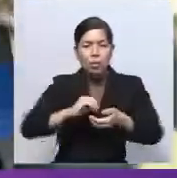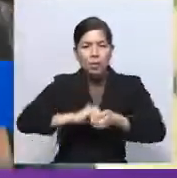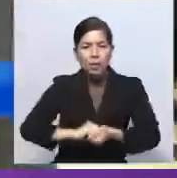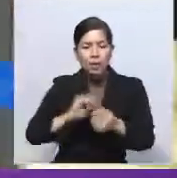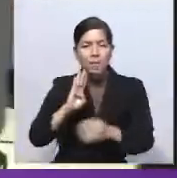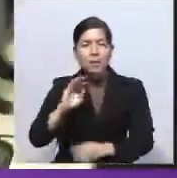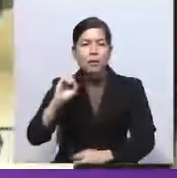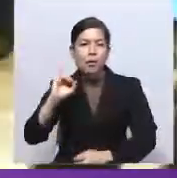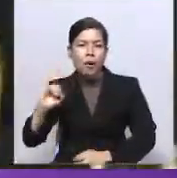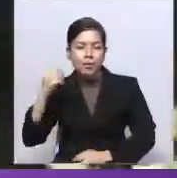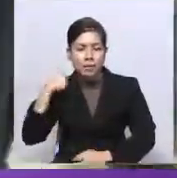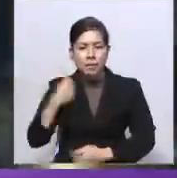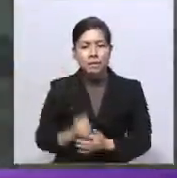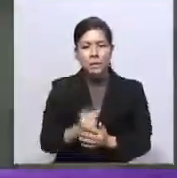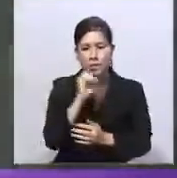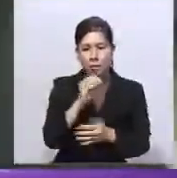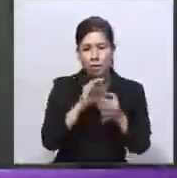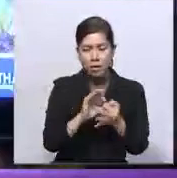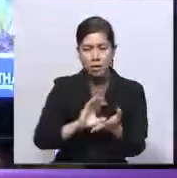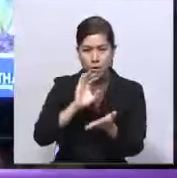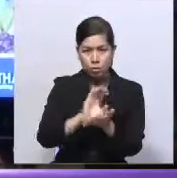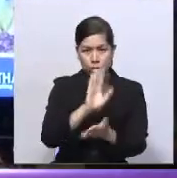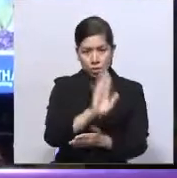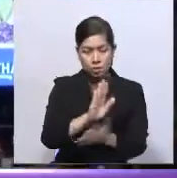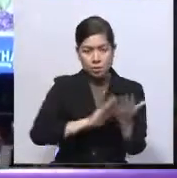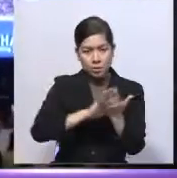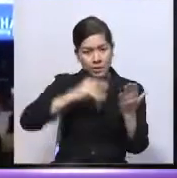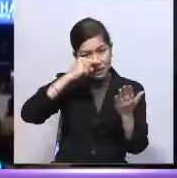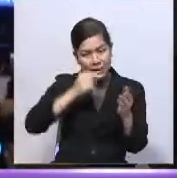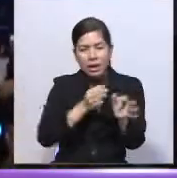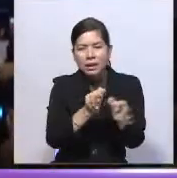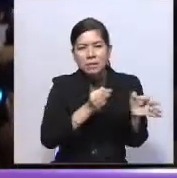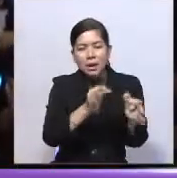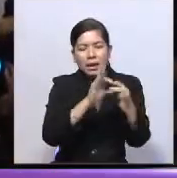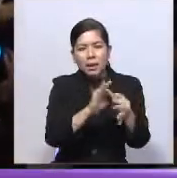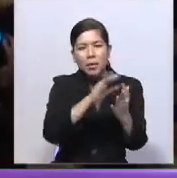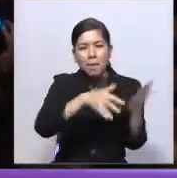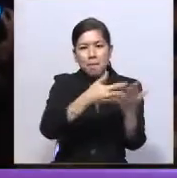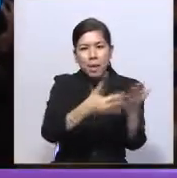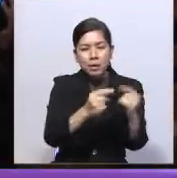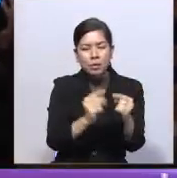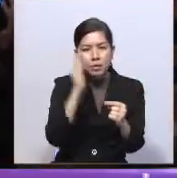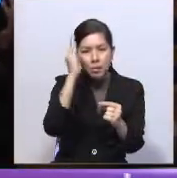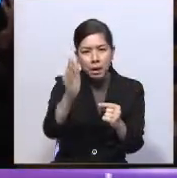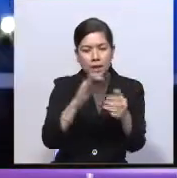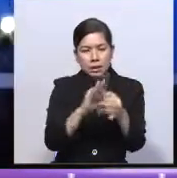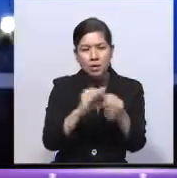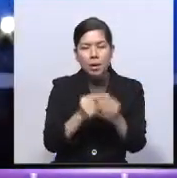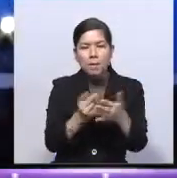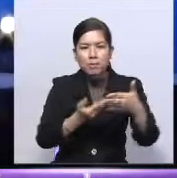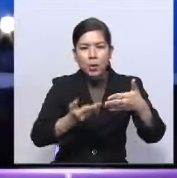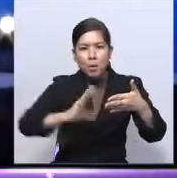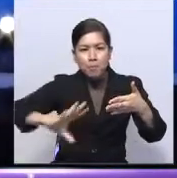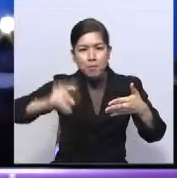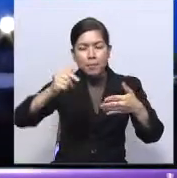ประกาศย้ำทิศทางการส่งเสริมการลงทุนของไทยชี้แจงแนวทางและความคืบหน้าของการพัฒนาระเบียงเศรษฐกิจพิเศษภาคต